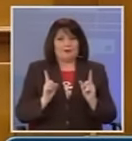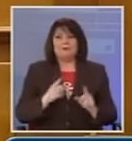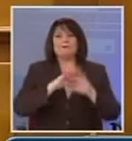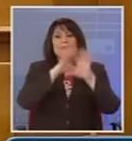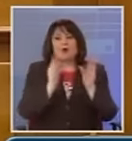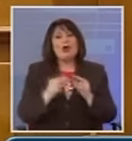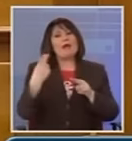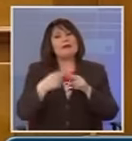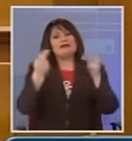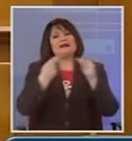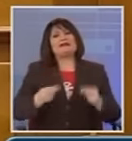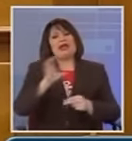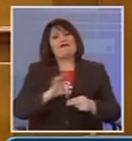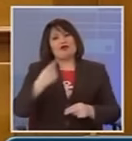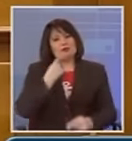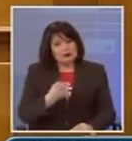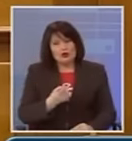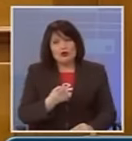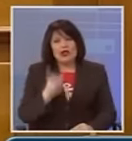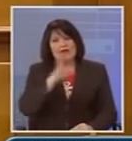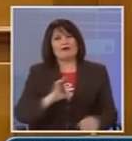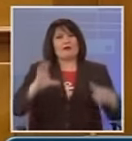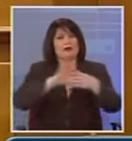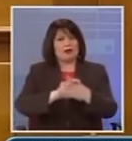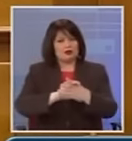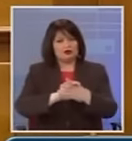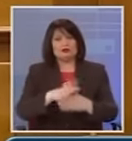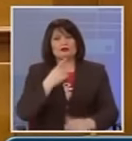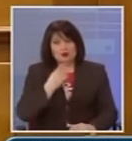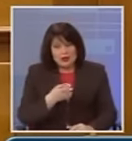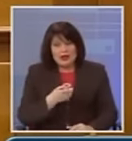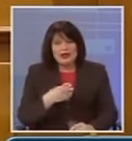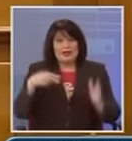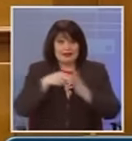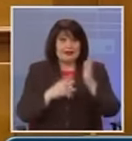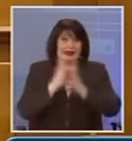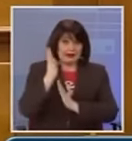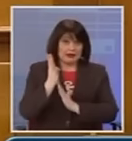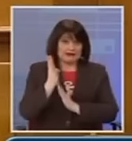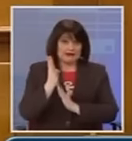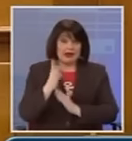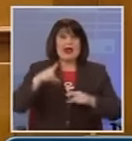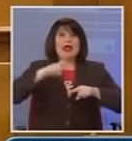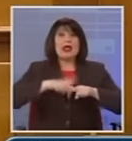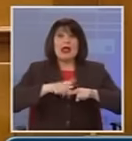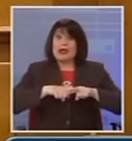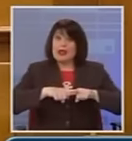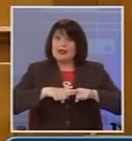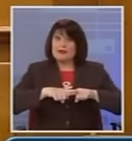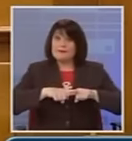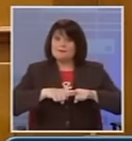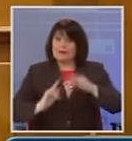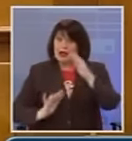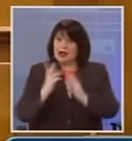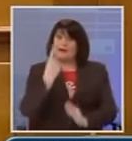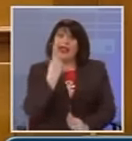τα επίσημα στοιχεία της Ευρώπης, της Κομισιόν στην προκειμένη περίπτωση, το 2014 η Ελλάδα σημείωσε